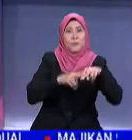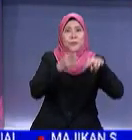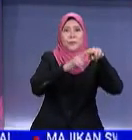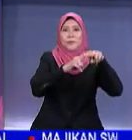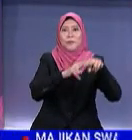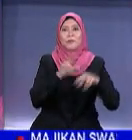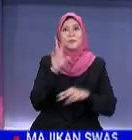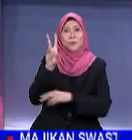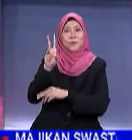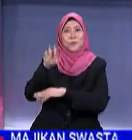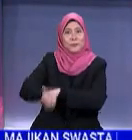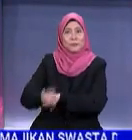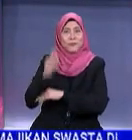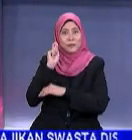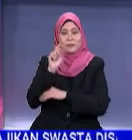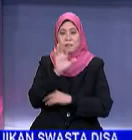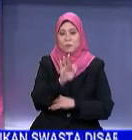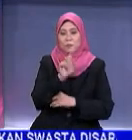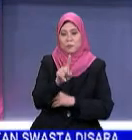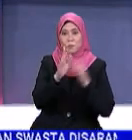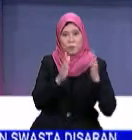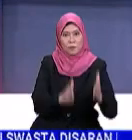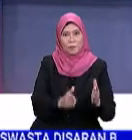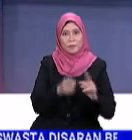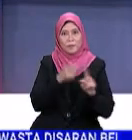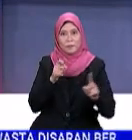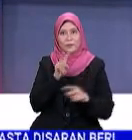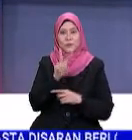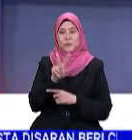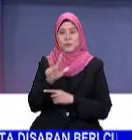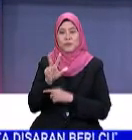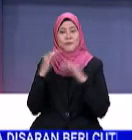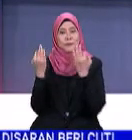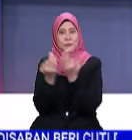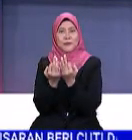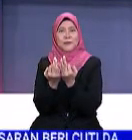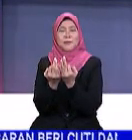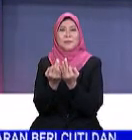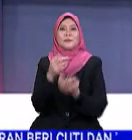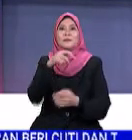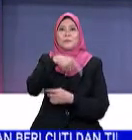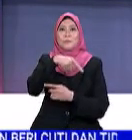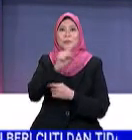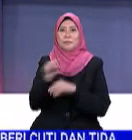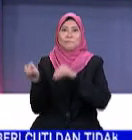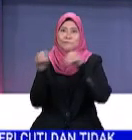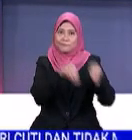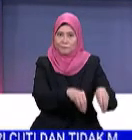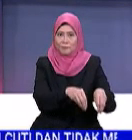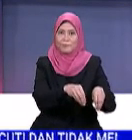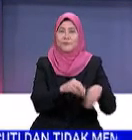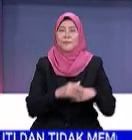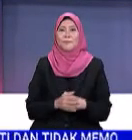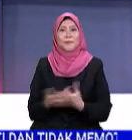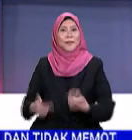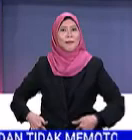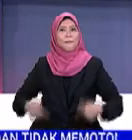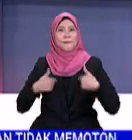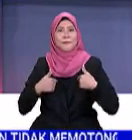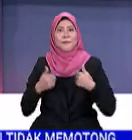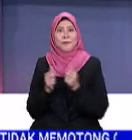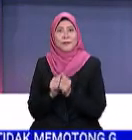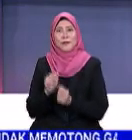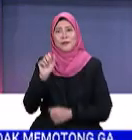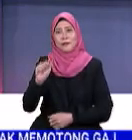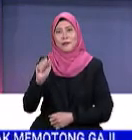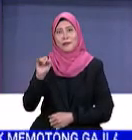Setakat 7 malam tadi, 91 orang daripada 23 buah keluarga ditempatkan di PPS berkenaan. Kita langsung ke sana bersama